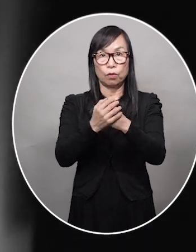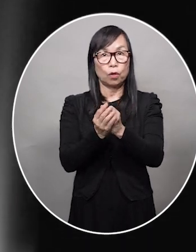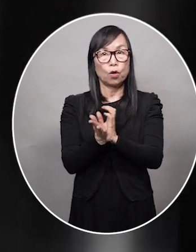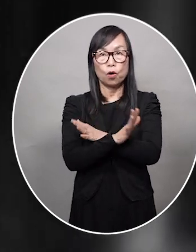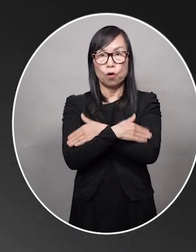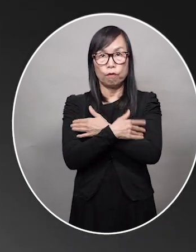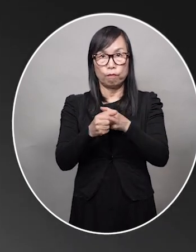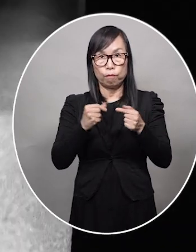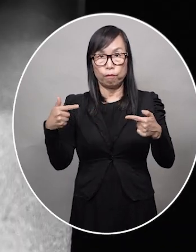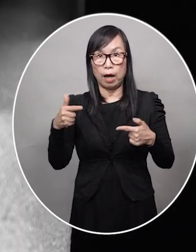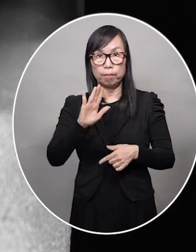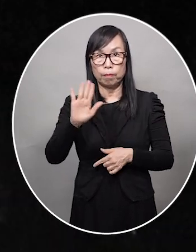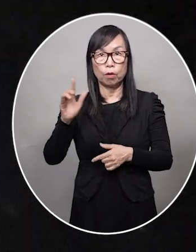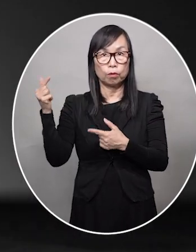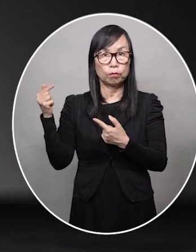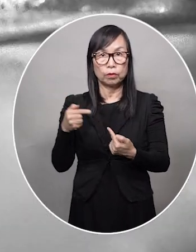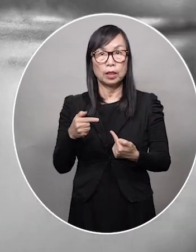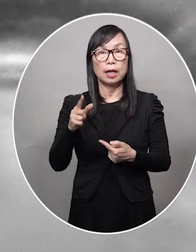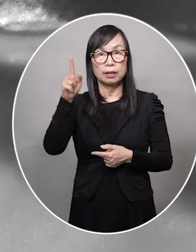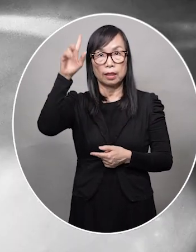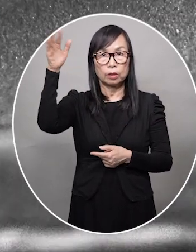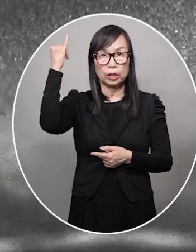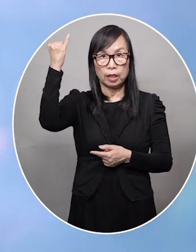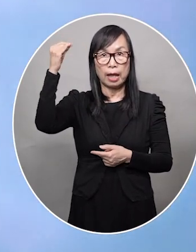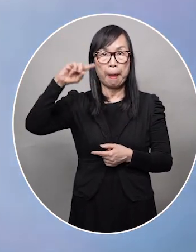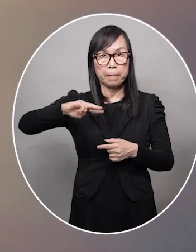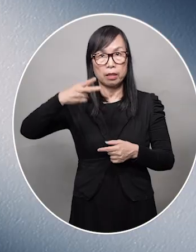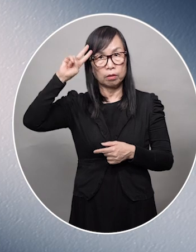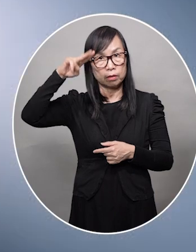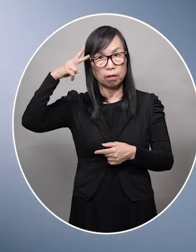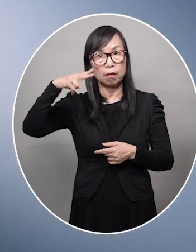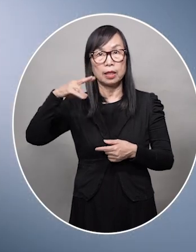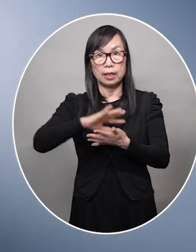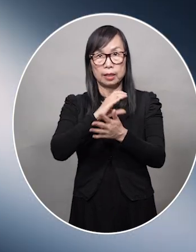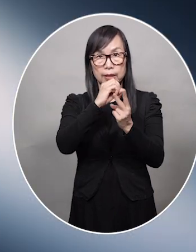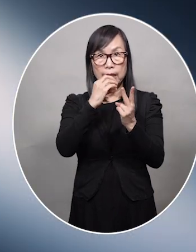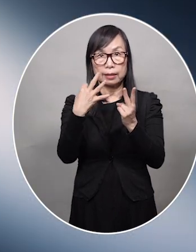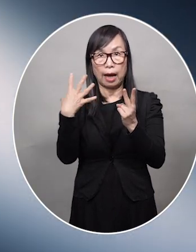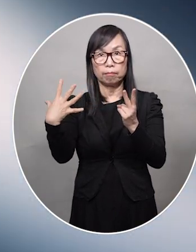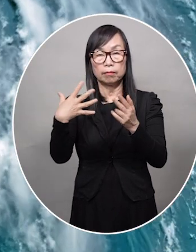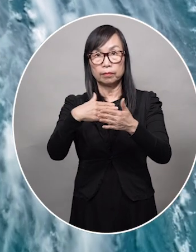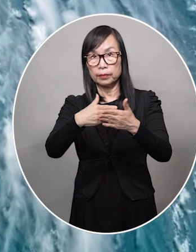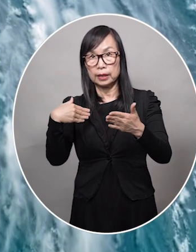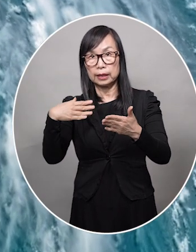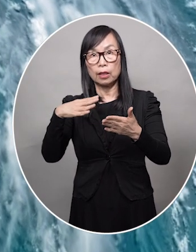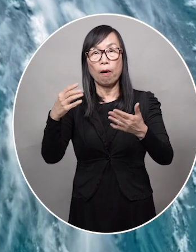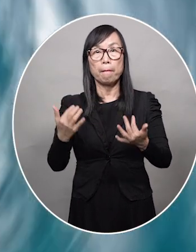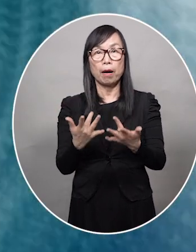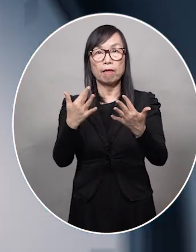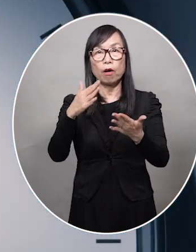唔好俾地球暖化继续落去，唔好俾极端天气成为新常态。要喺2035年前将碳排放量减